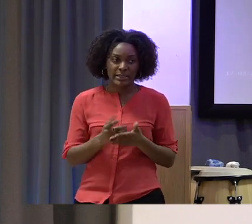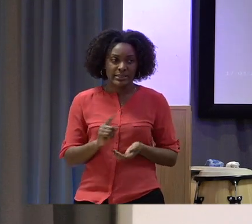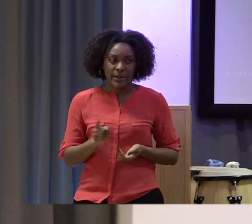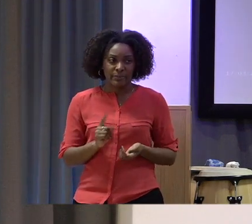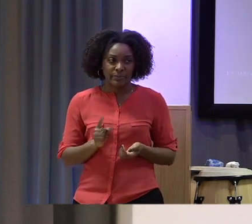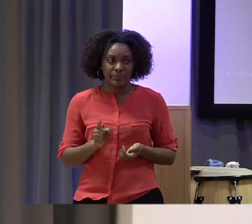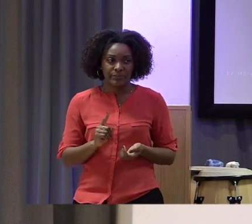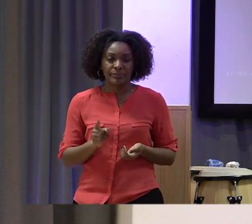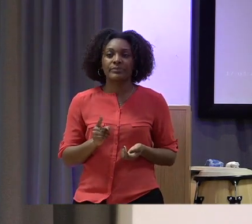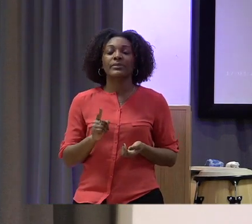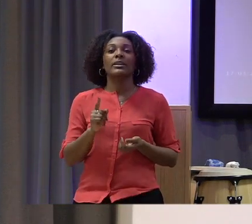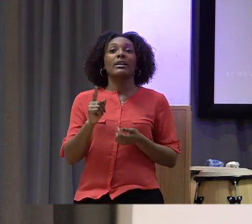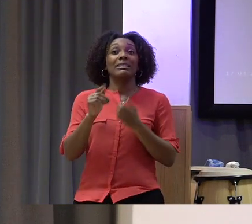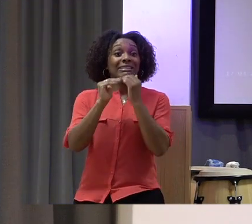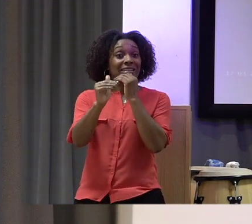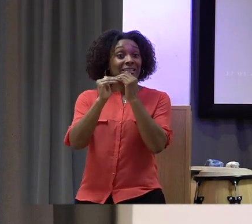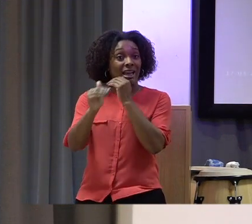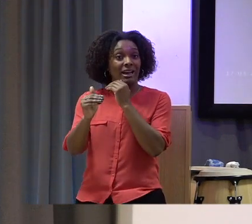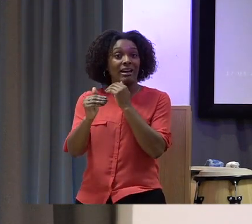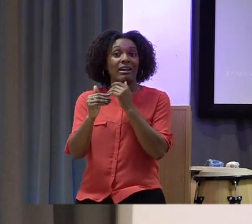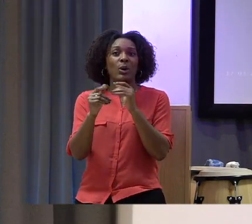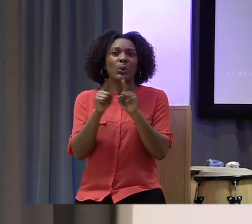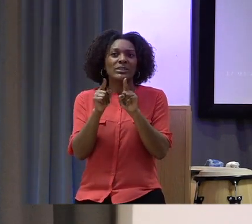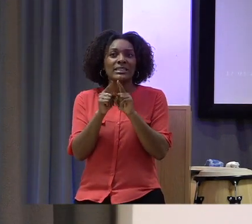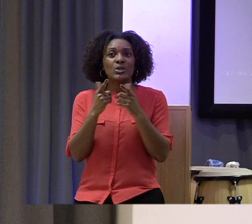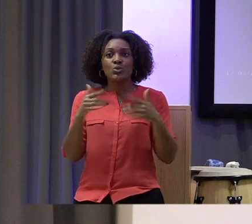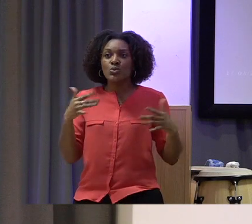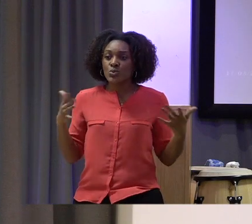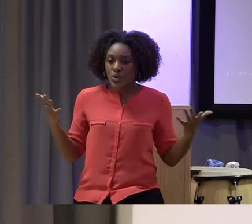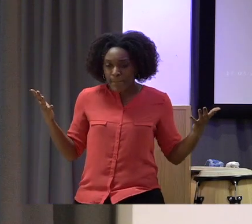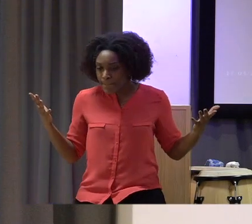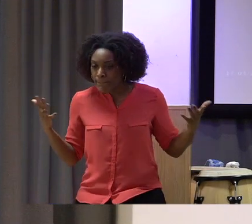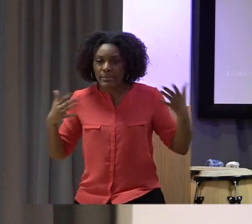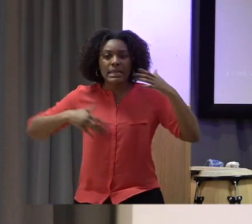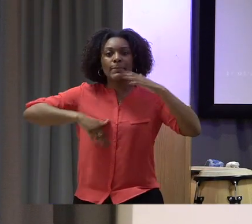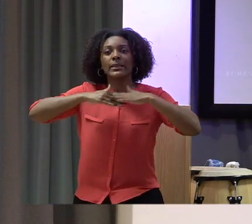Mais le désert, c'est aussi, heureusement, un espace limité,